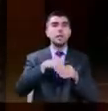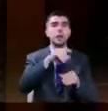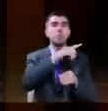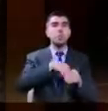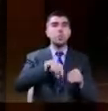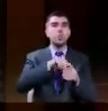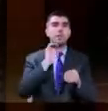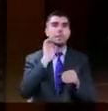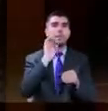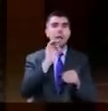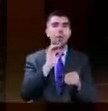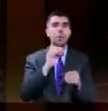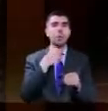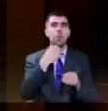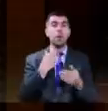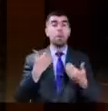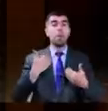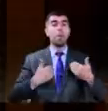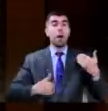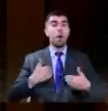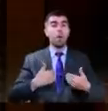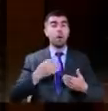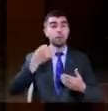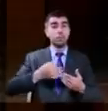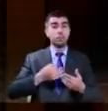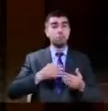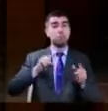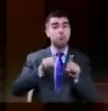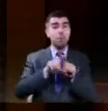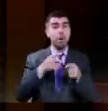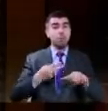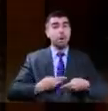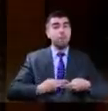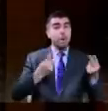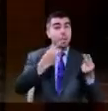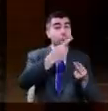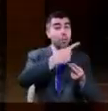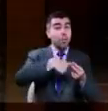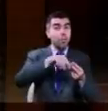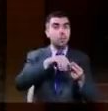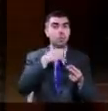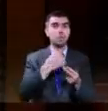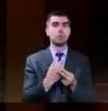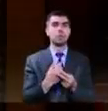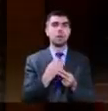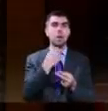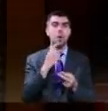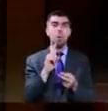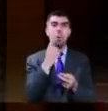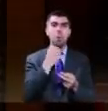الخاصة والذي يهم شريحة واسعة من المغاربة، ليس فقط ممن هم في هذه